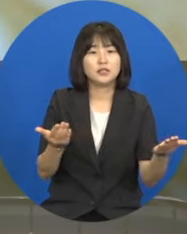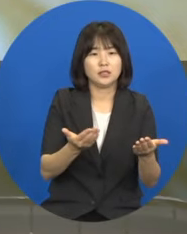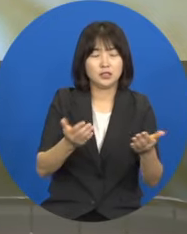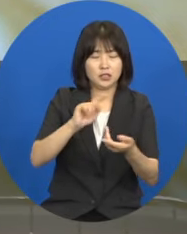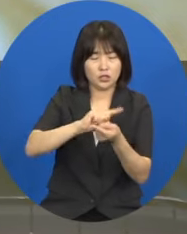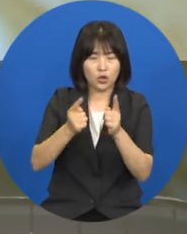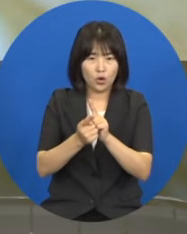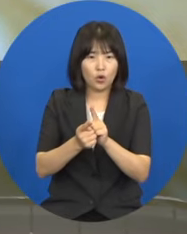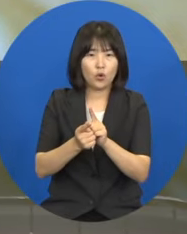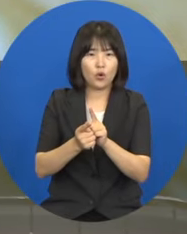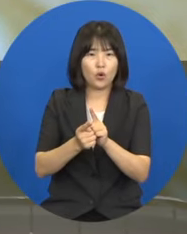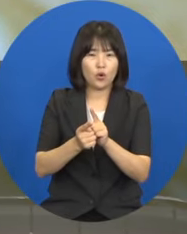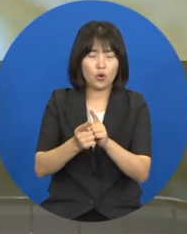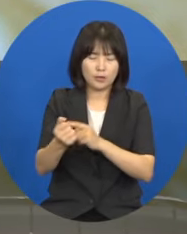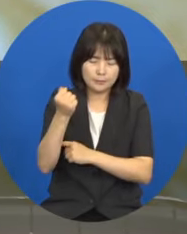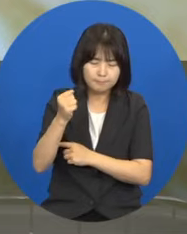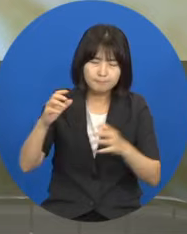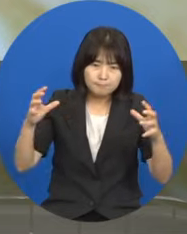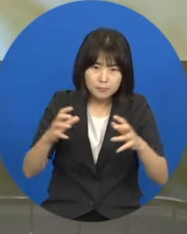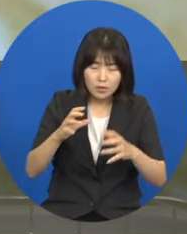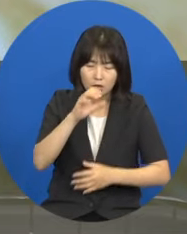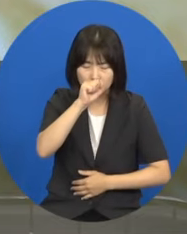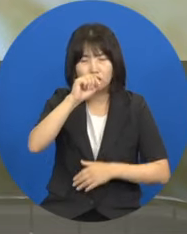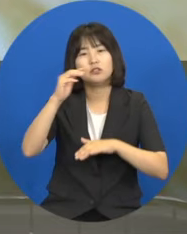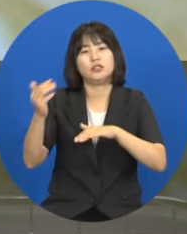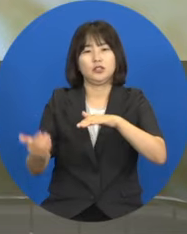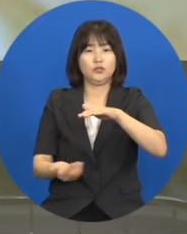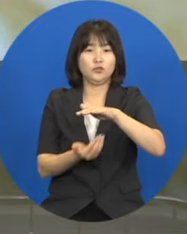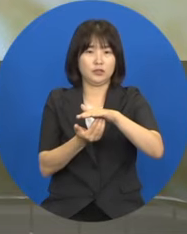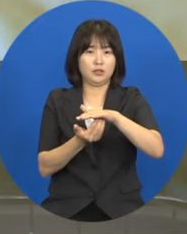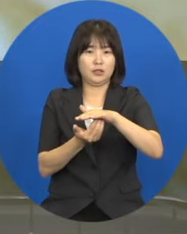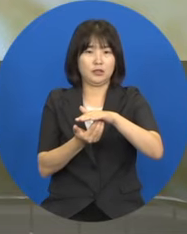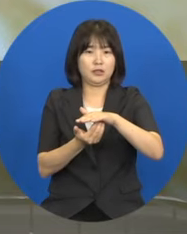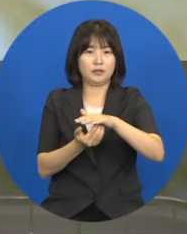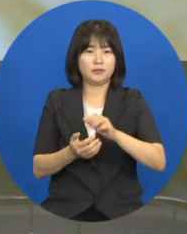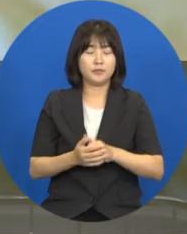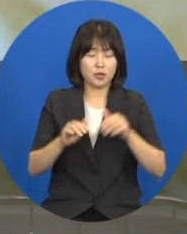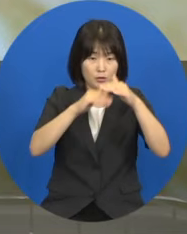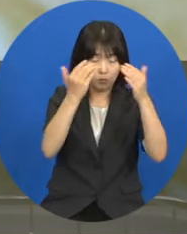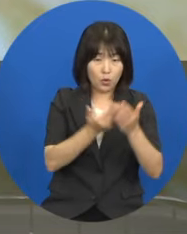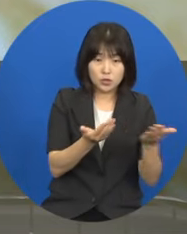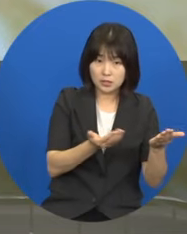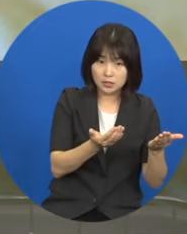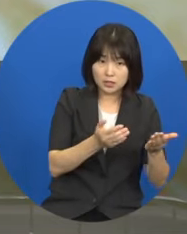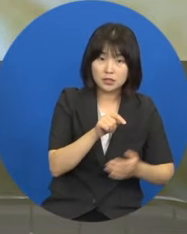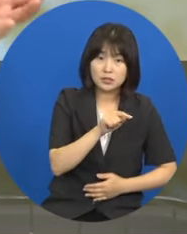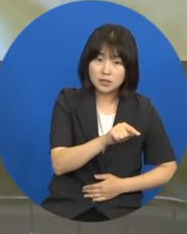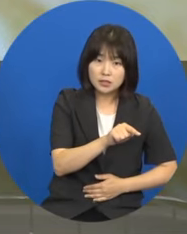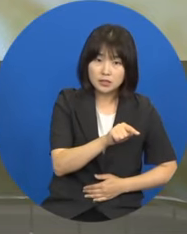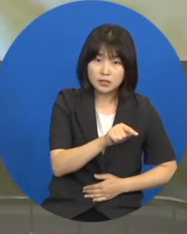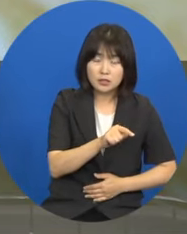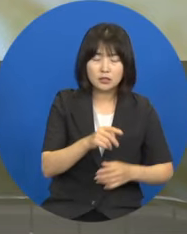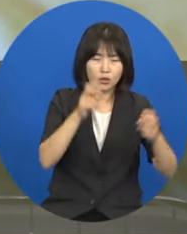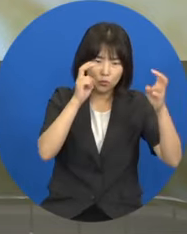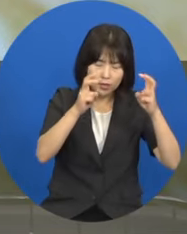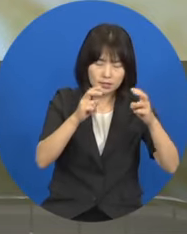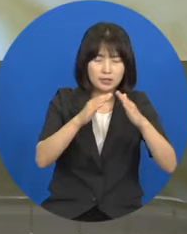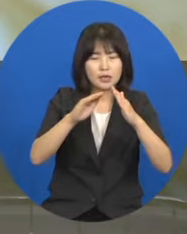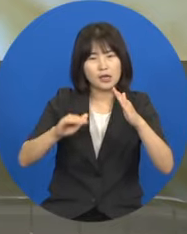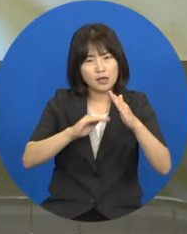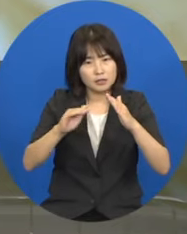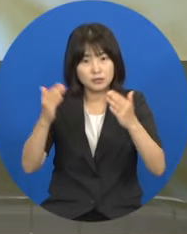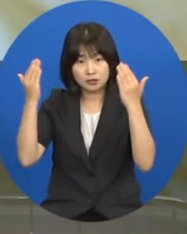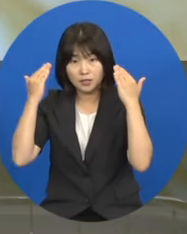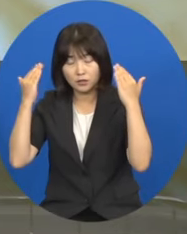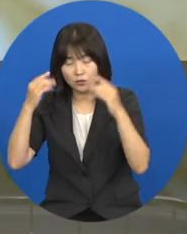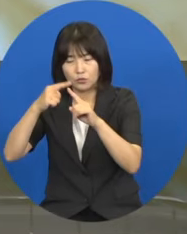서로 협력하여 선을 이룬다. 여러분, 이 구절에서 모든 일은 그야말로 직장의 일, 가정의 일, 학교의 일,